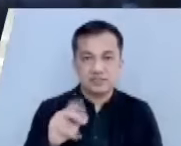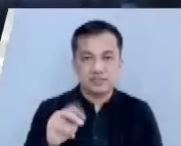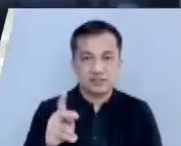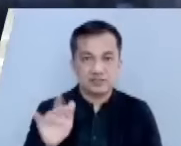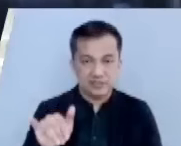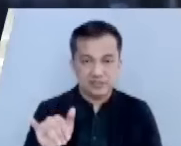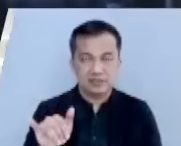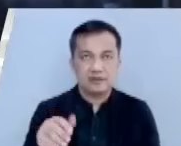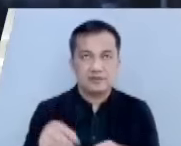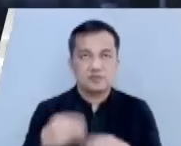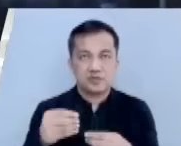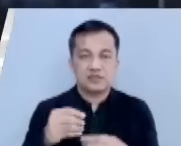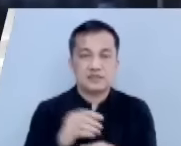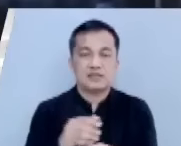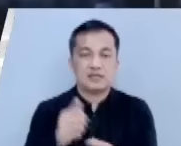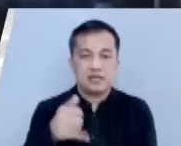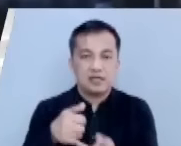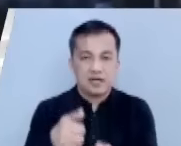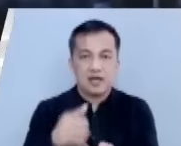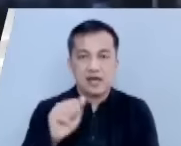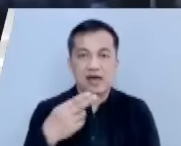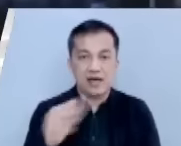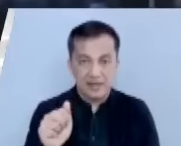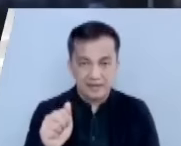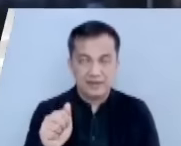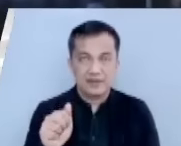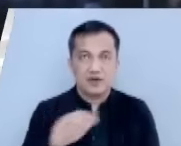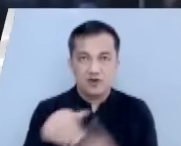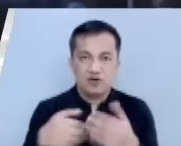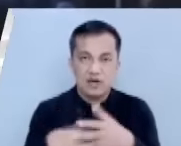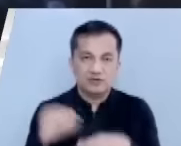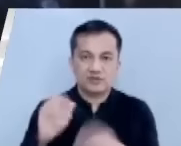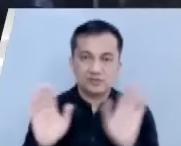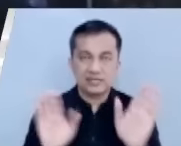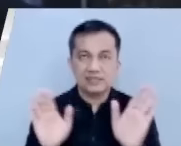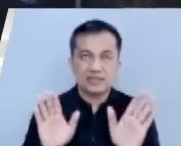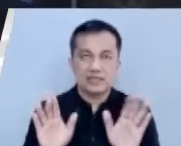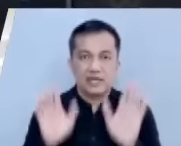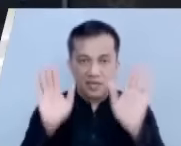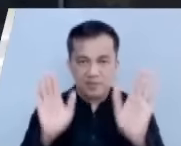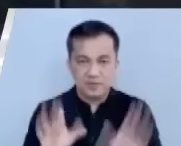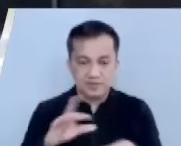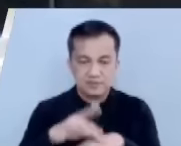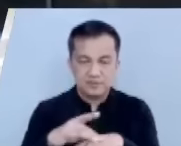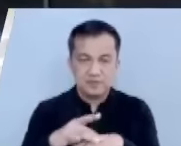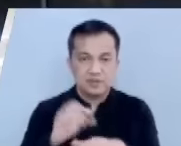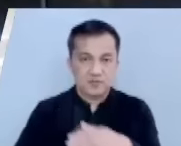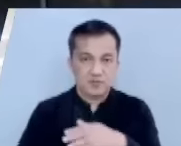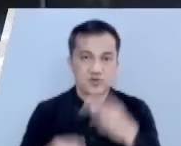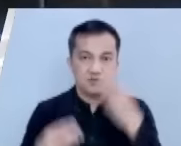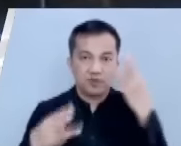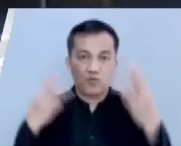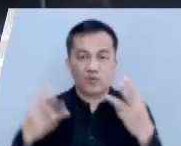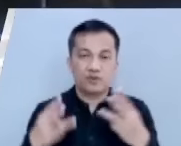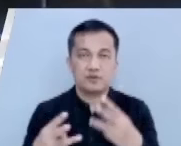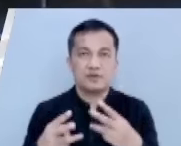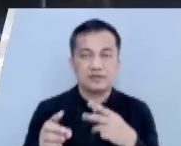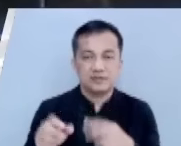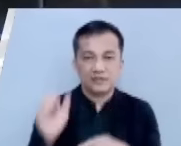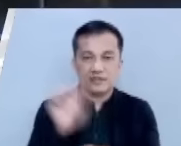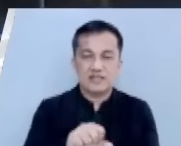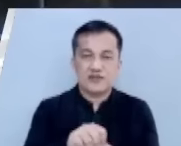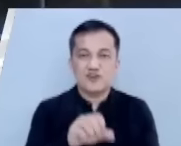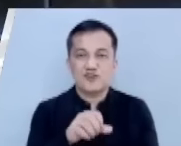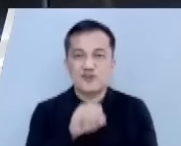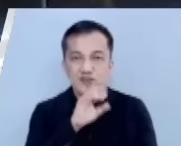TV silang AHA, All Out Sundays, Amazing Earth, Born to be Wild, Daig Kayo ng Lola Ko, Family